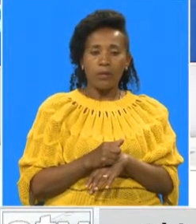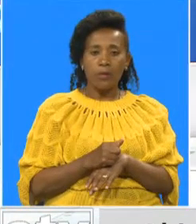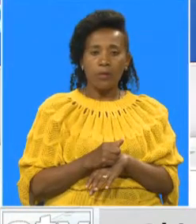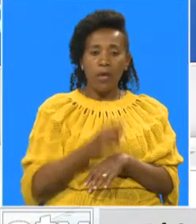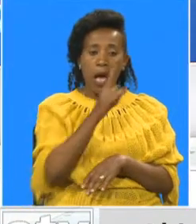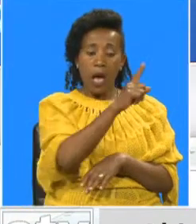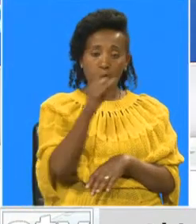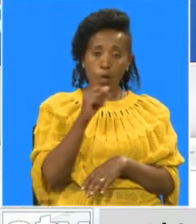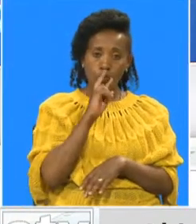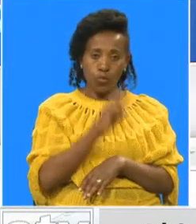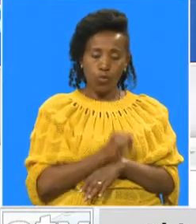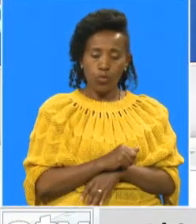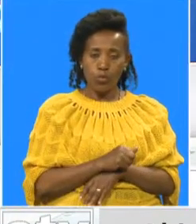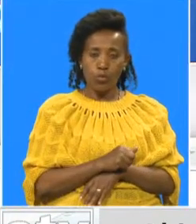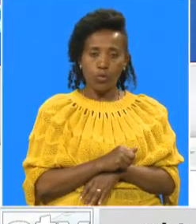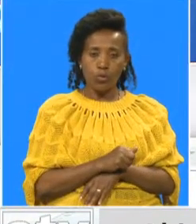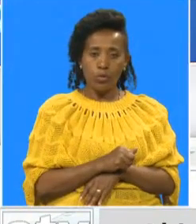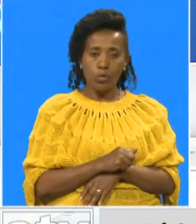አንዳንዱ